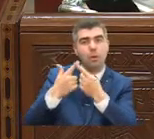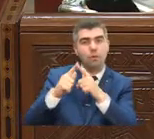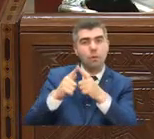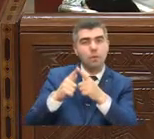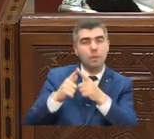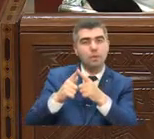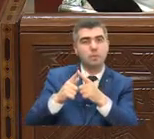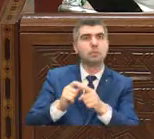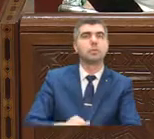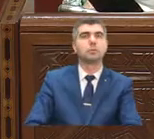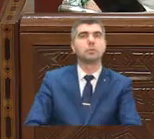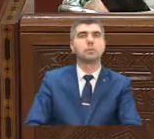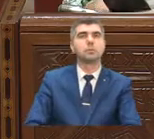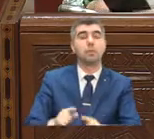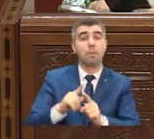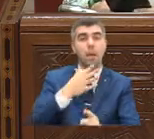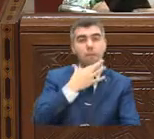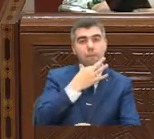كل الوسائل